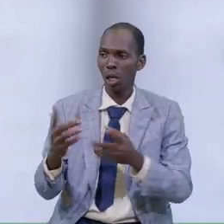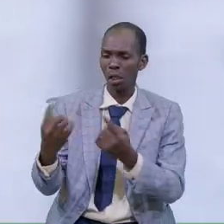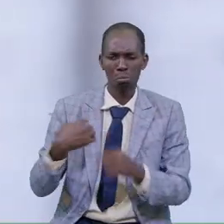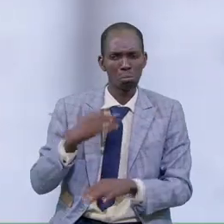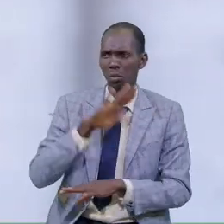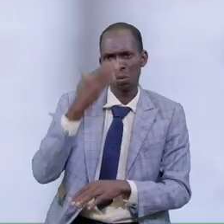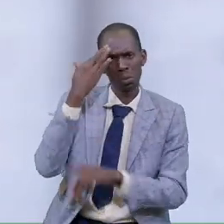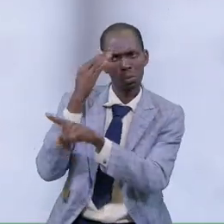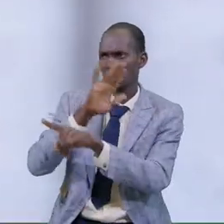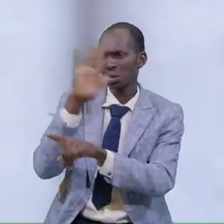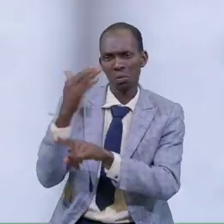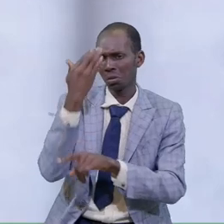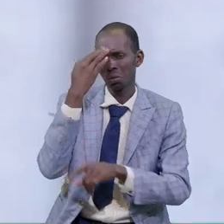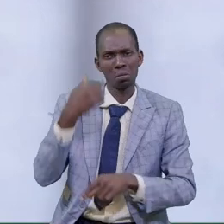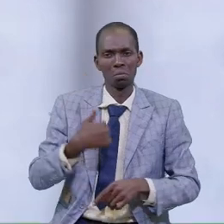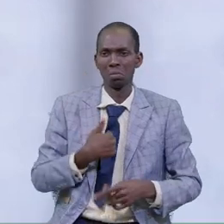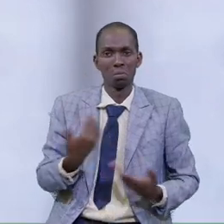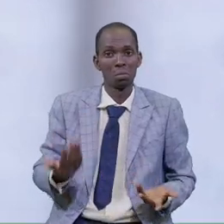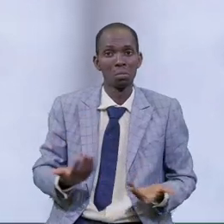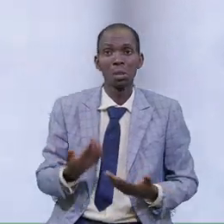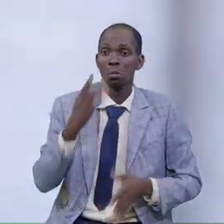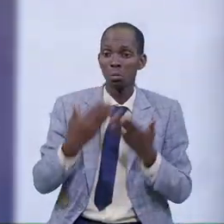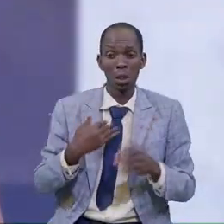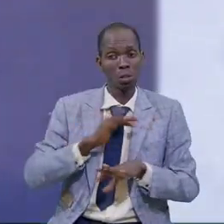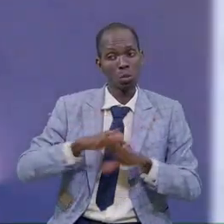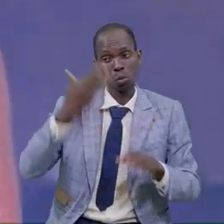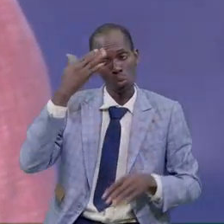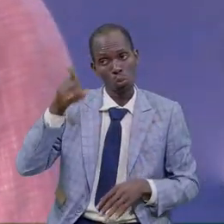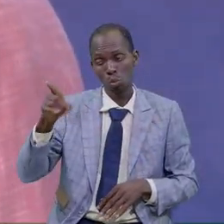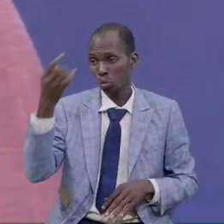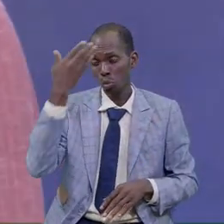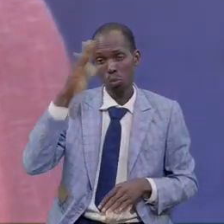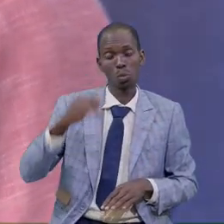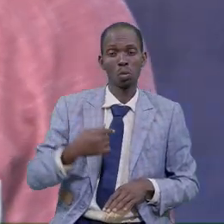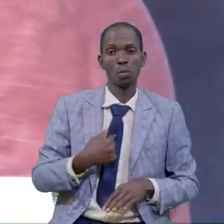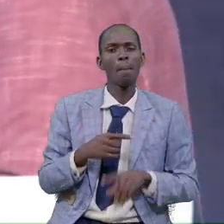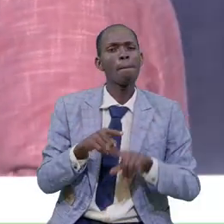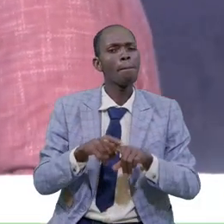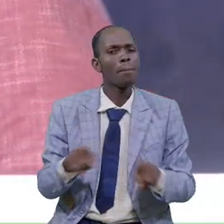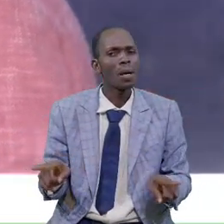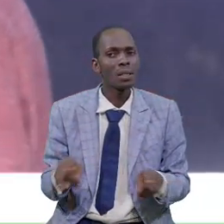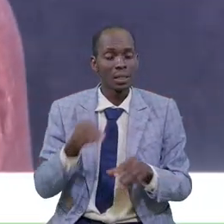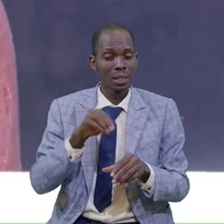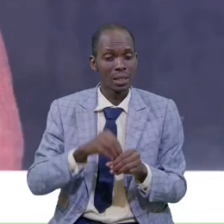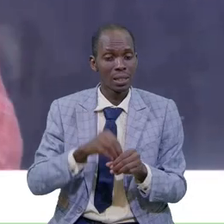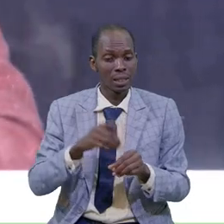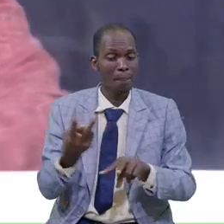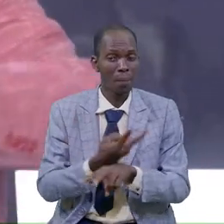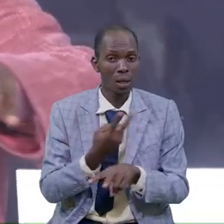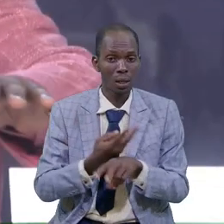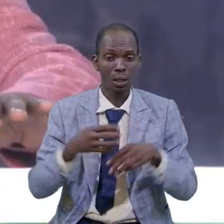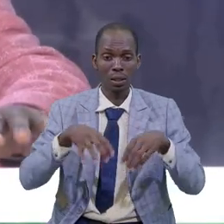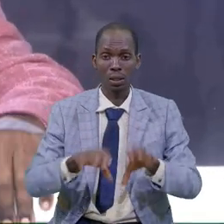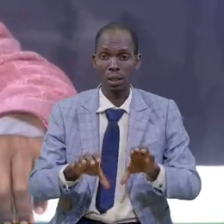ne me connaissait pas aussi. Peut-être que tu ne le connais pas. Peut-être que je ne te connais pas, mais dans la classe de mathématiques, il